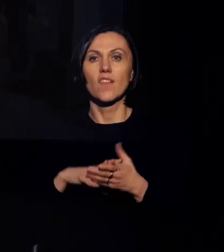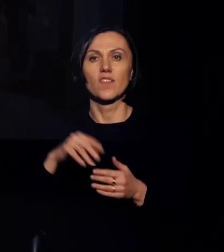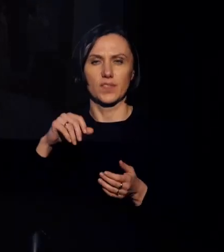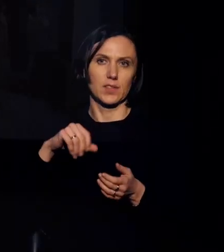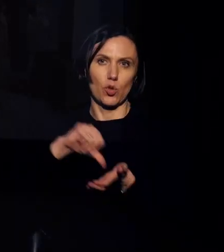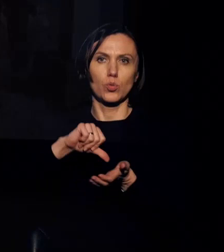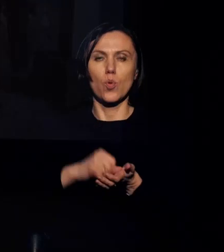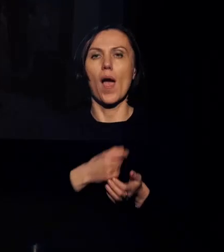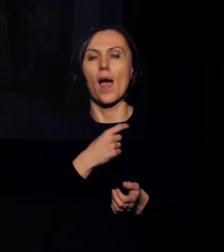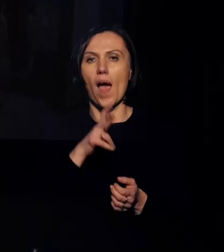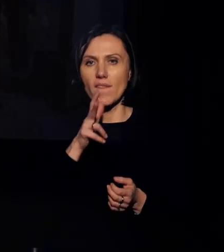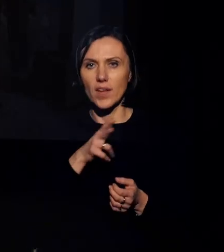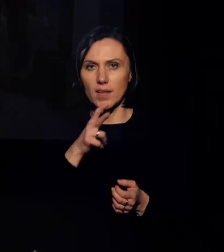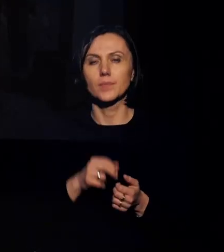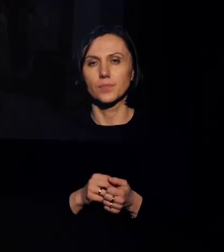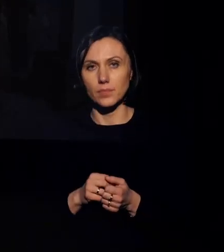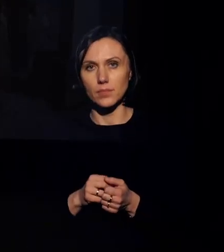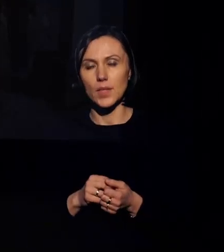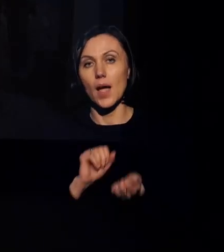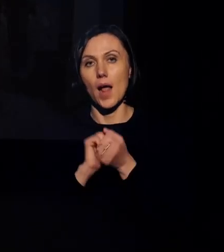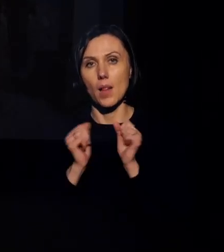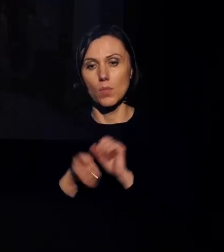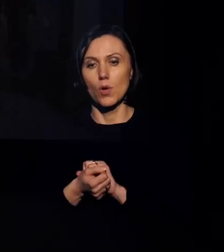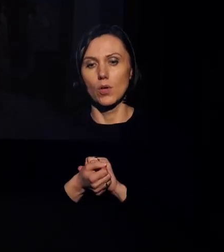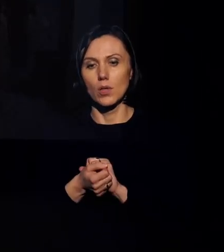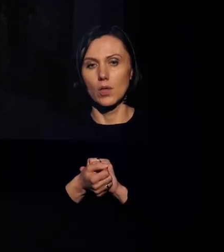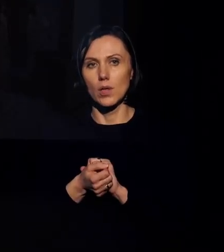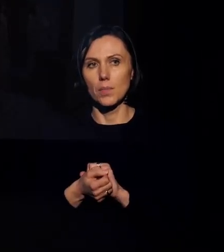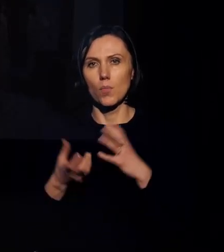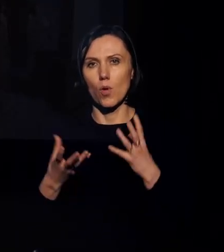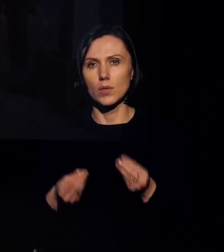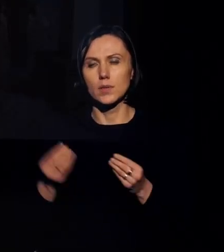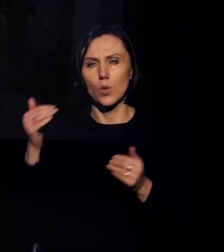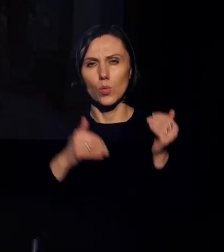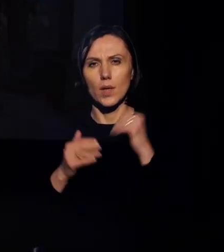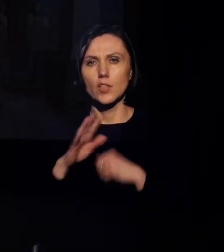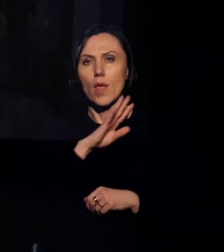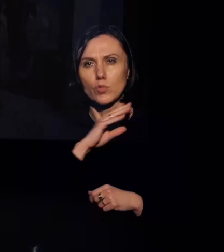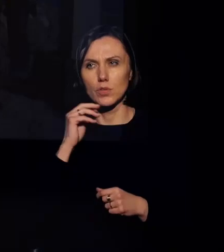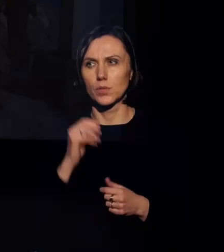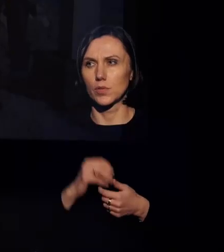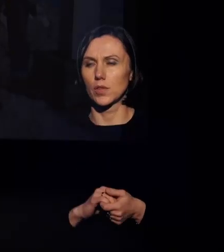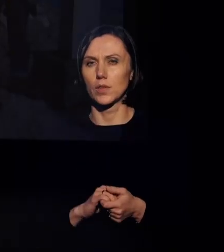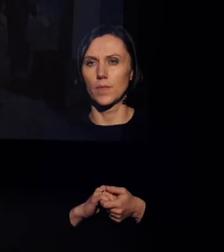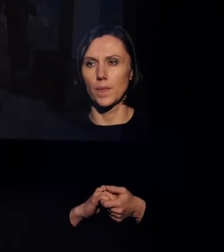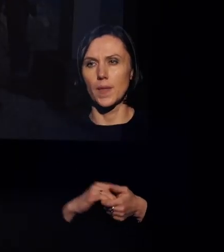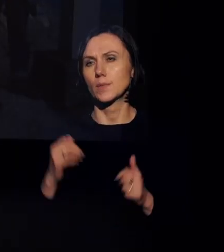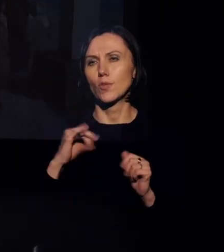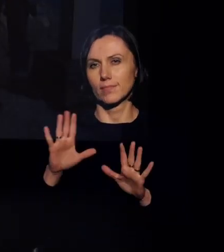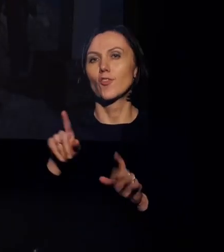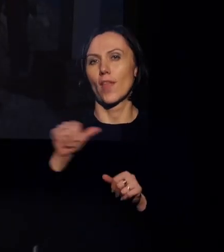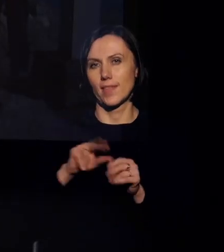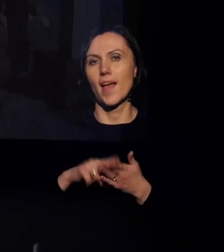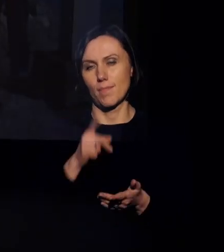Afryki, albo mistyczne, mgliste i błotniste Góry Księżycowe. Spokojnie, to na naszej